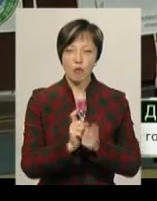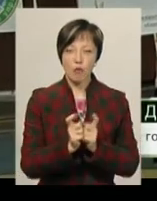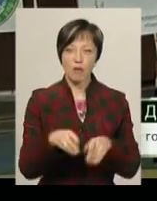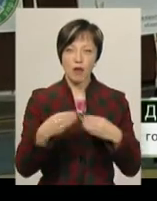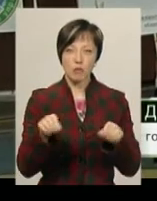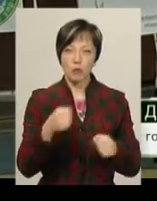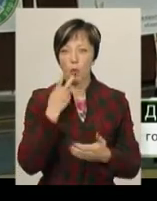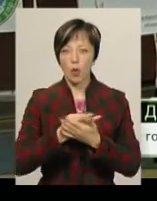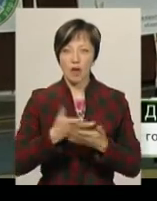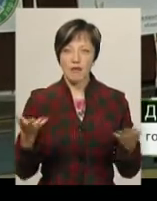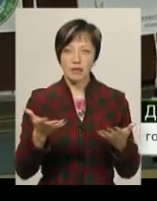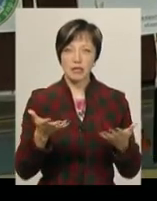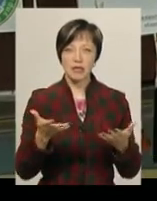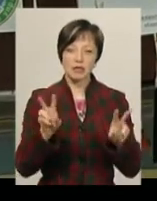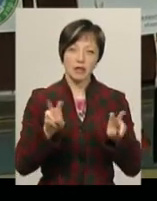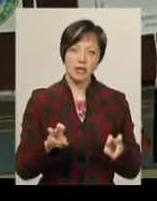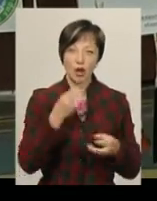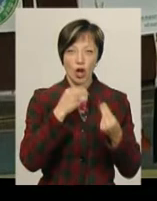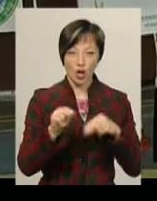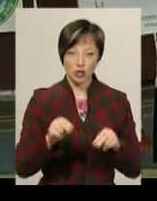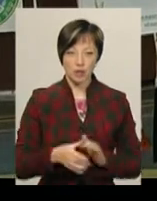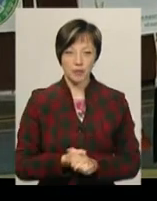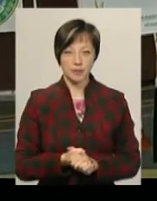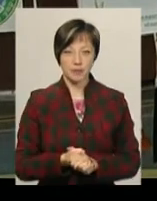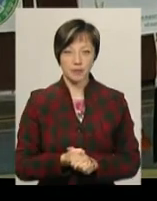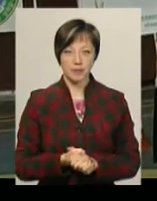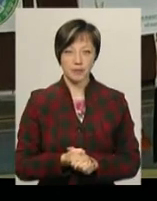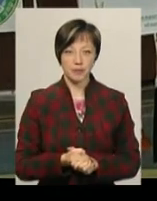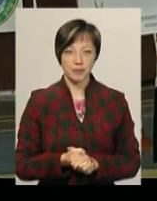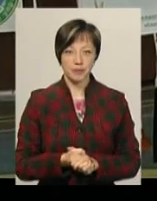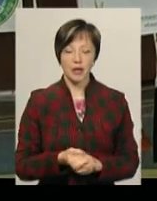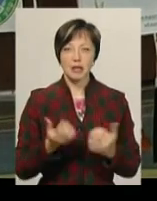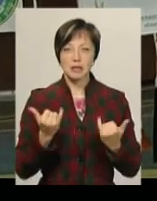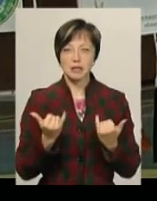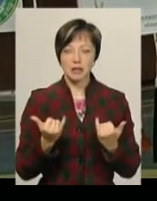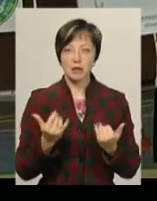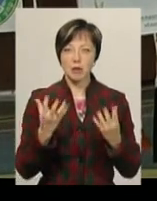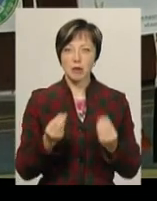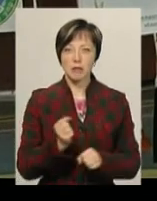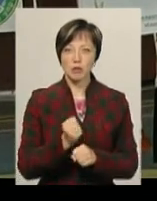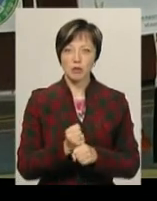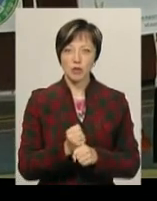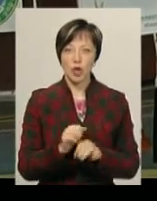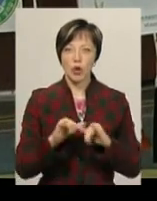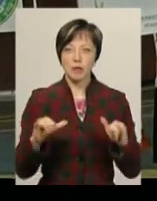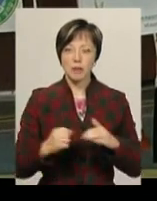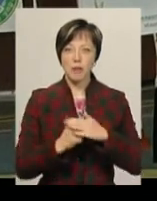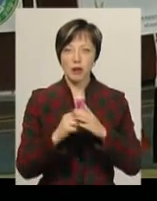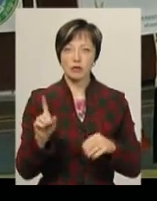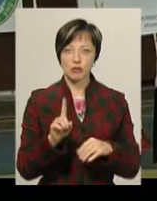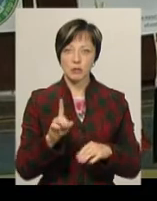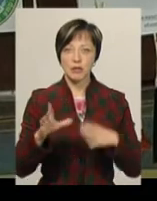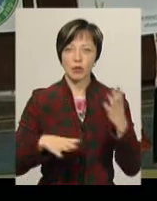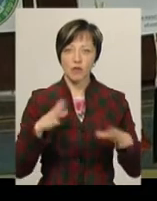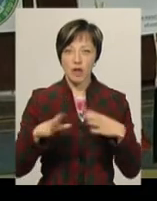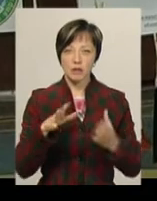можливість проявити, який з видів єдиноборств кращий. Зараз на даний момент працюємо над розвитком бази, щоб